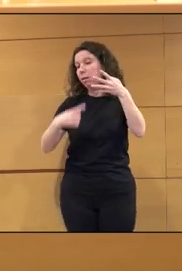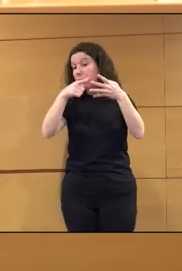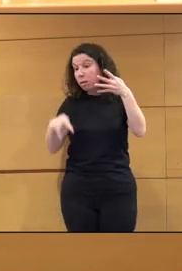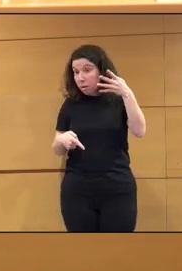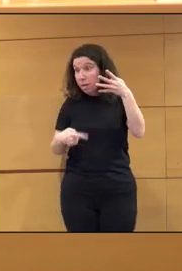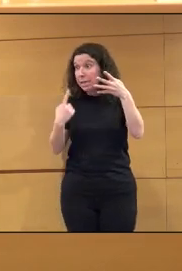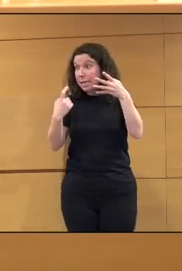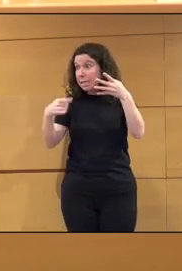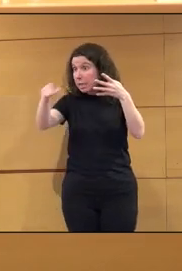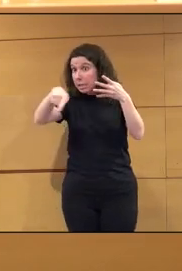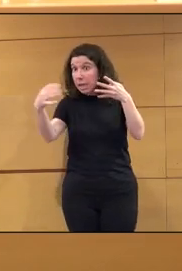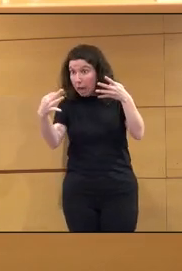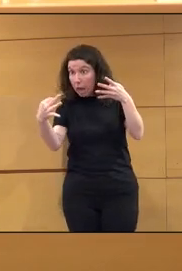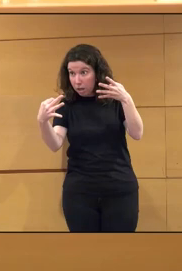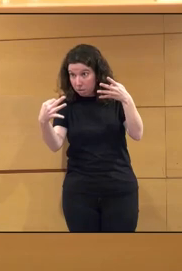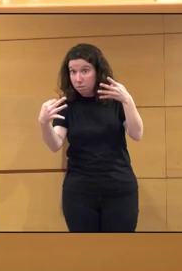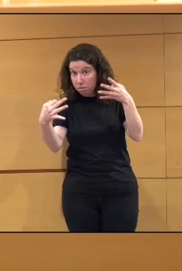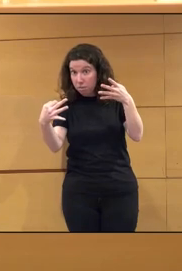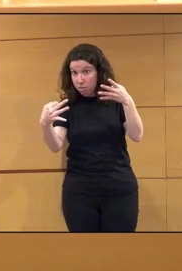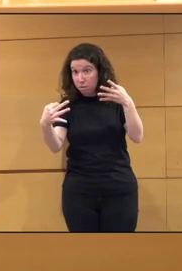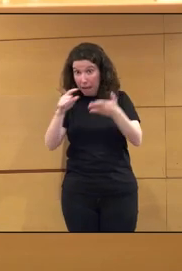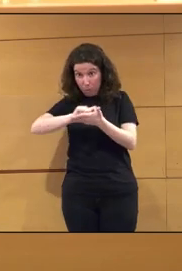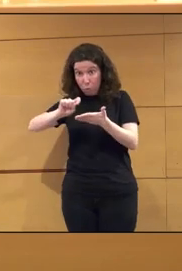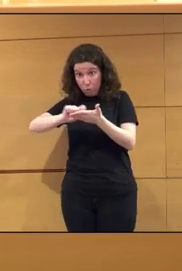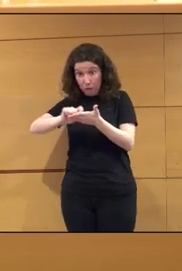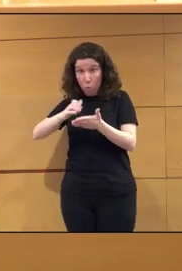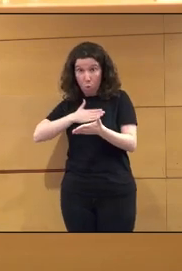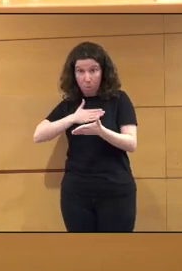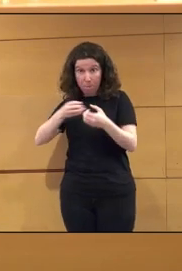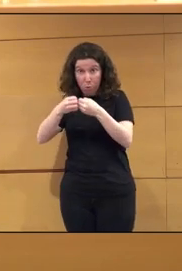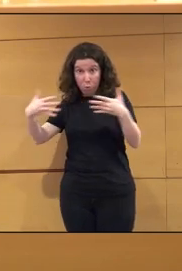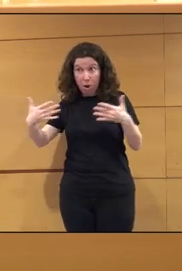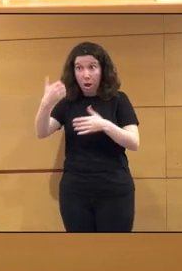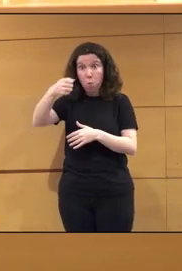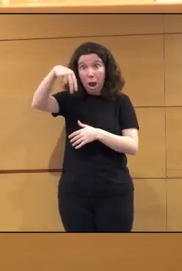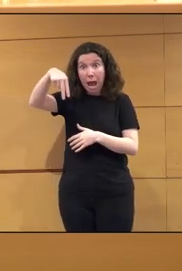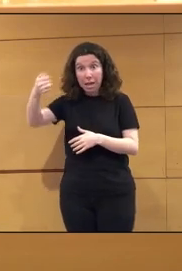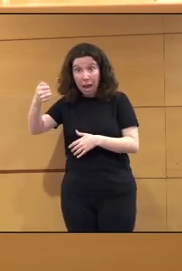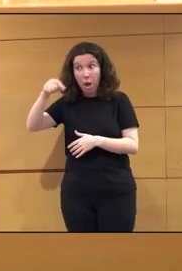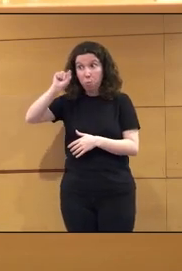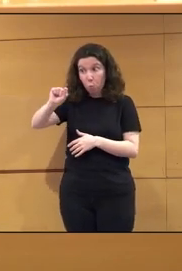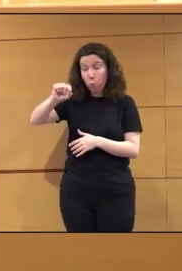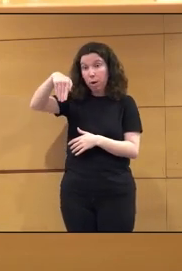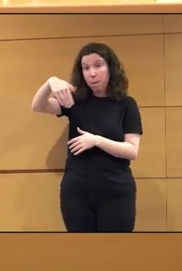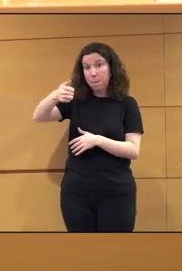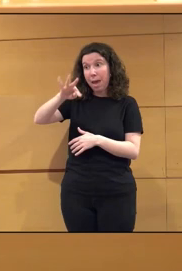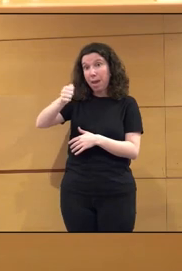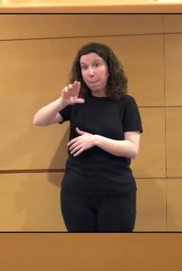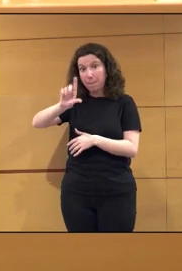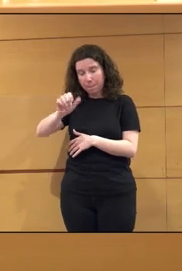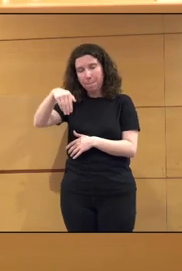als vostres departaments? Apunteu-vos, Anna, que és la meva adreça, punt matamala,